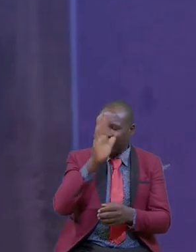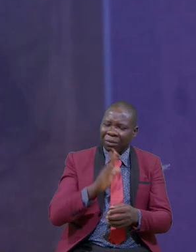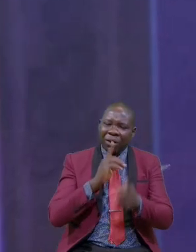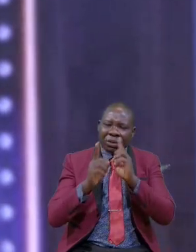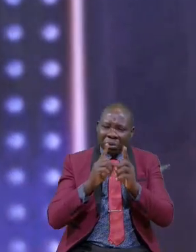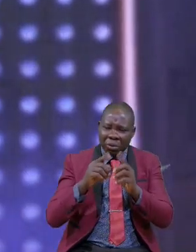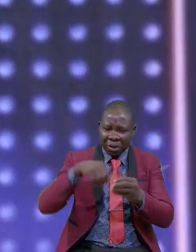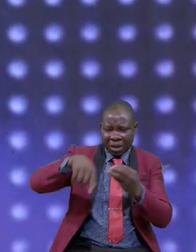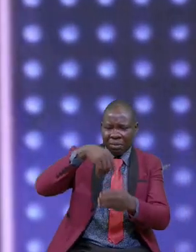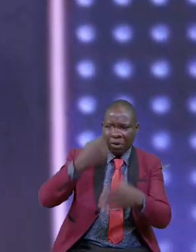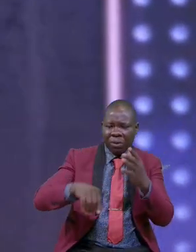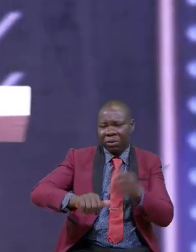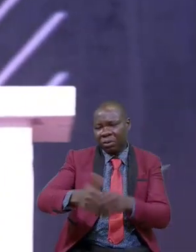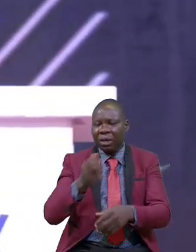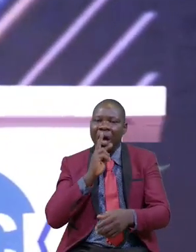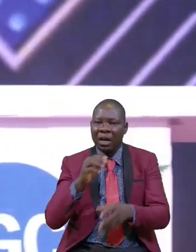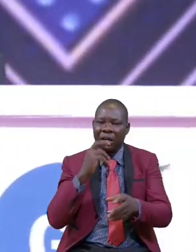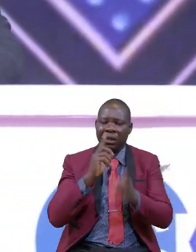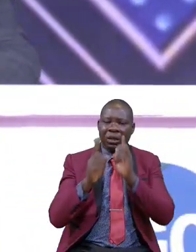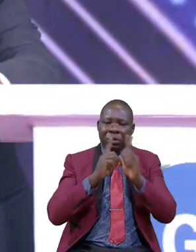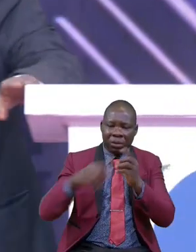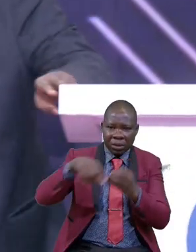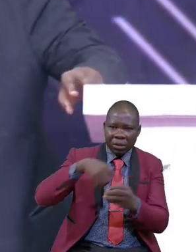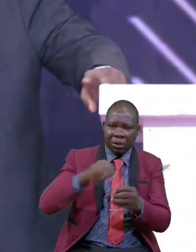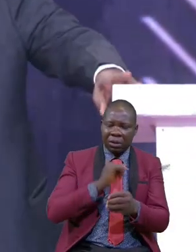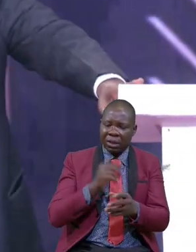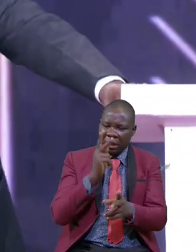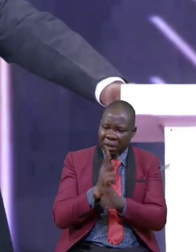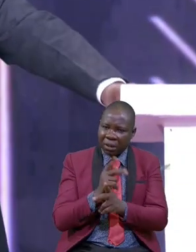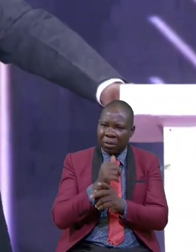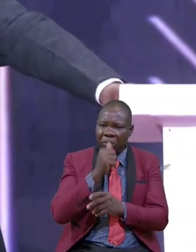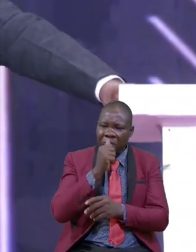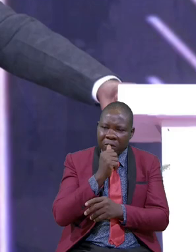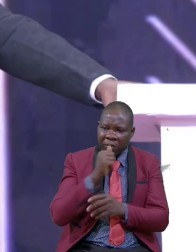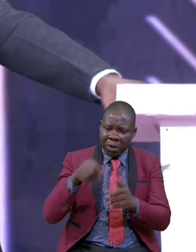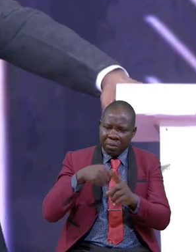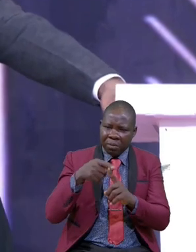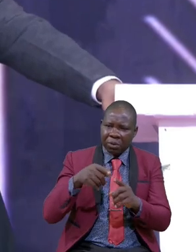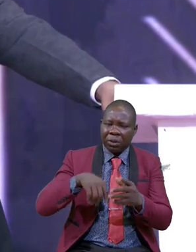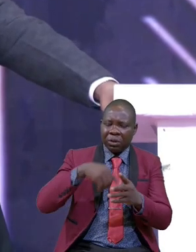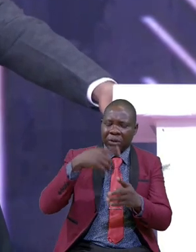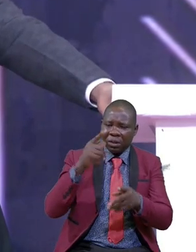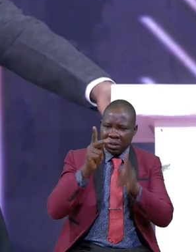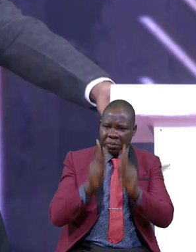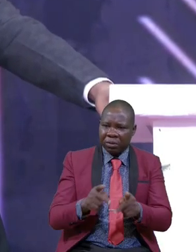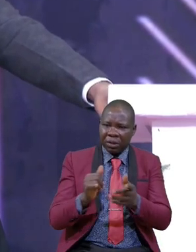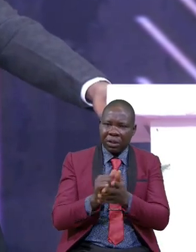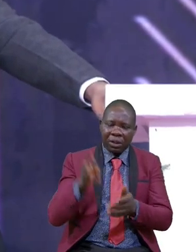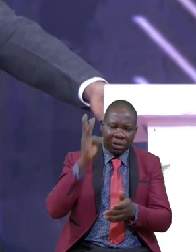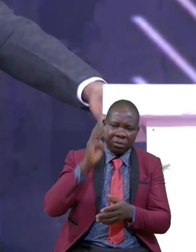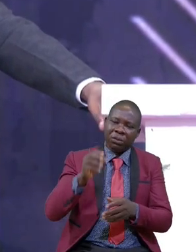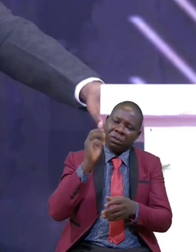ça. Class, et dans la classe, person was la personne qui nous enseignait d'Amérique enseignait,